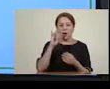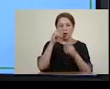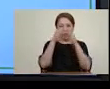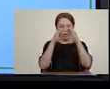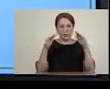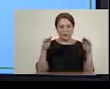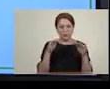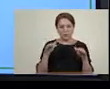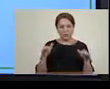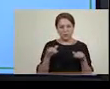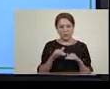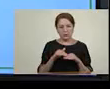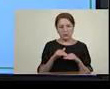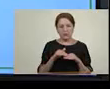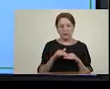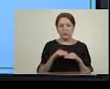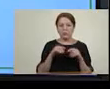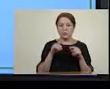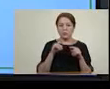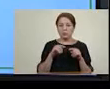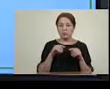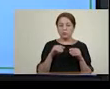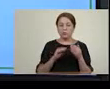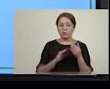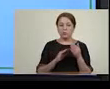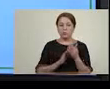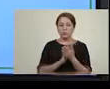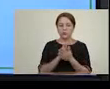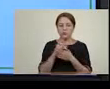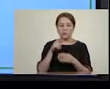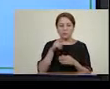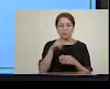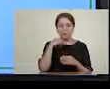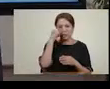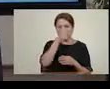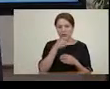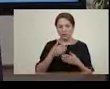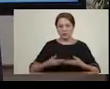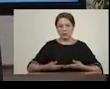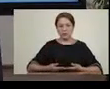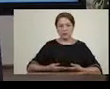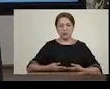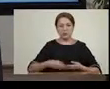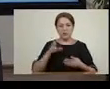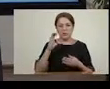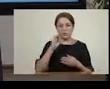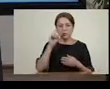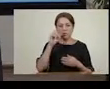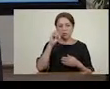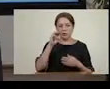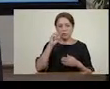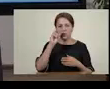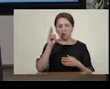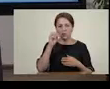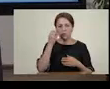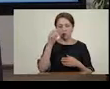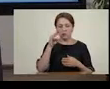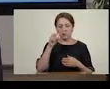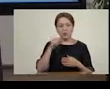sarf o'simliklar, ya'ni daraxtlari 1000 yil umr ko'rsa, soxtakashdan 2000 yilgacha yashaydi.